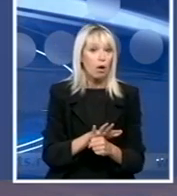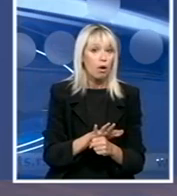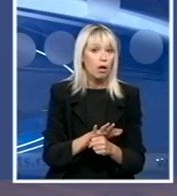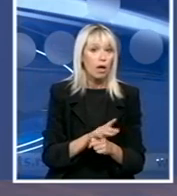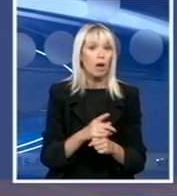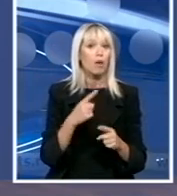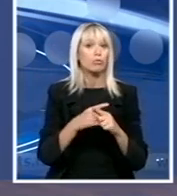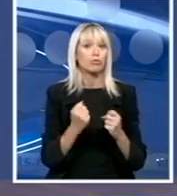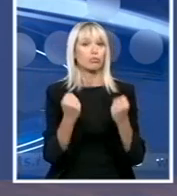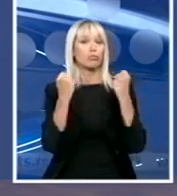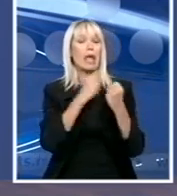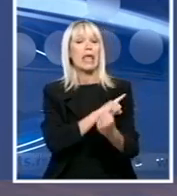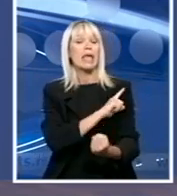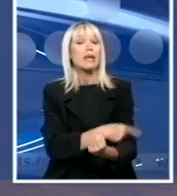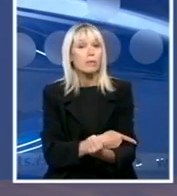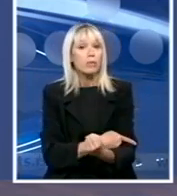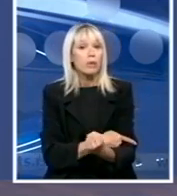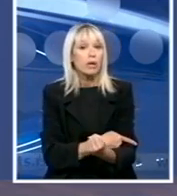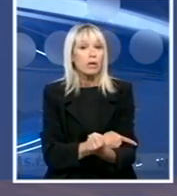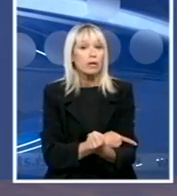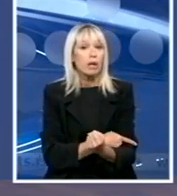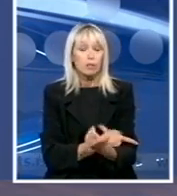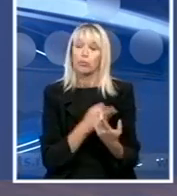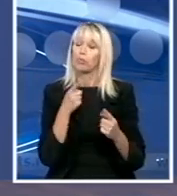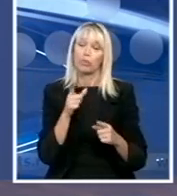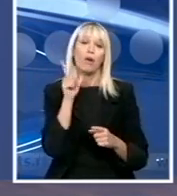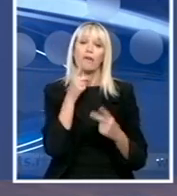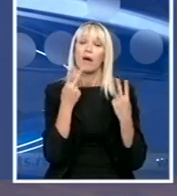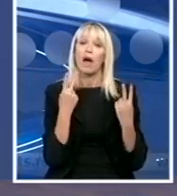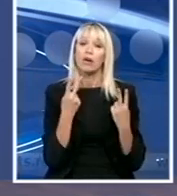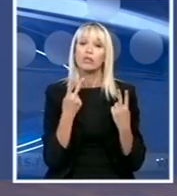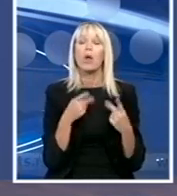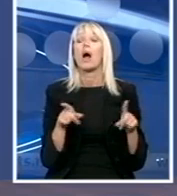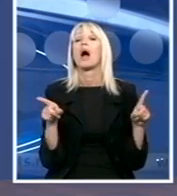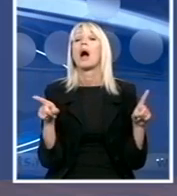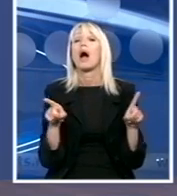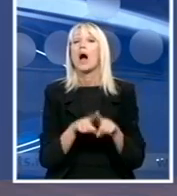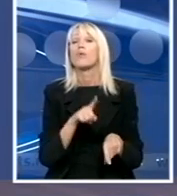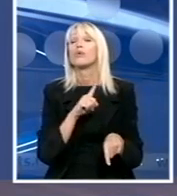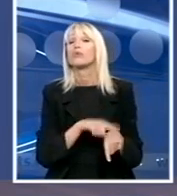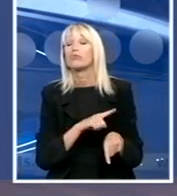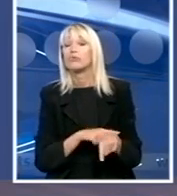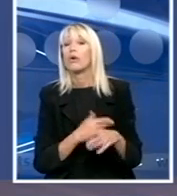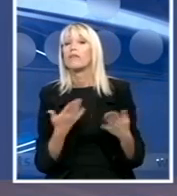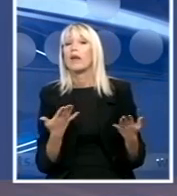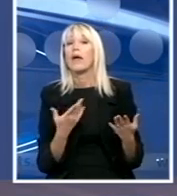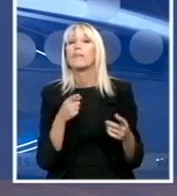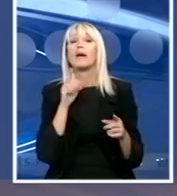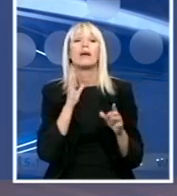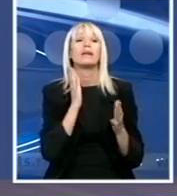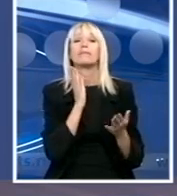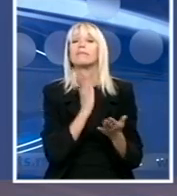podizanje imuniteta, ali sigurno je vrlo važno znati pri tome i koje su moguće neželjene